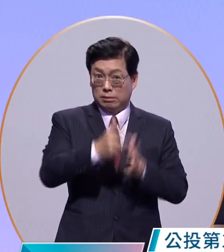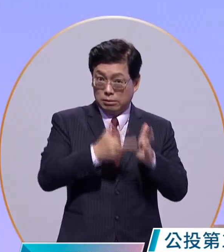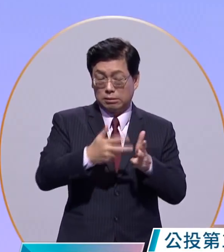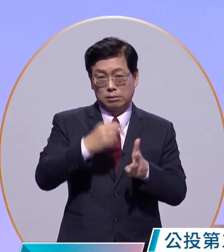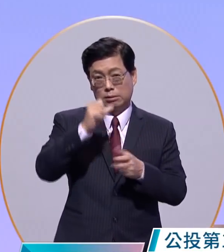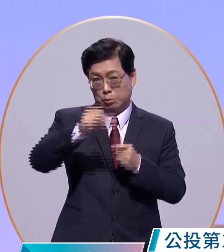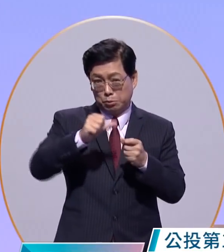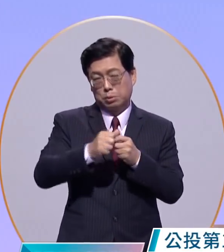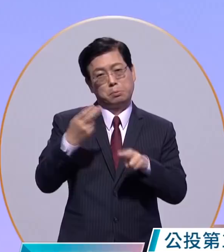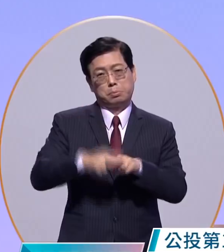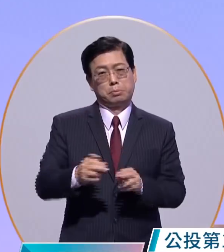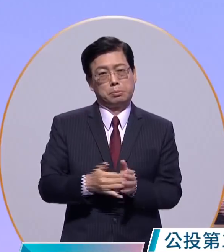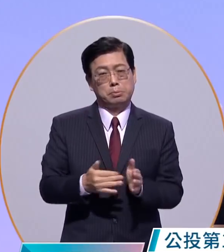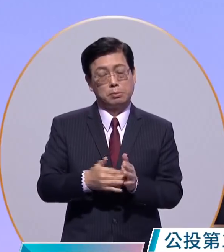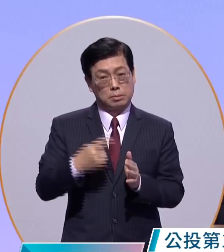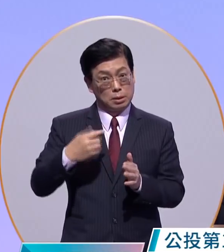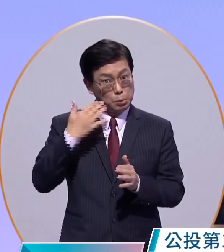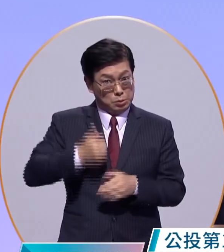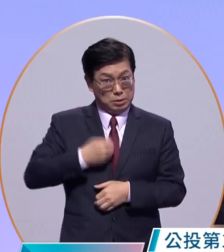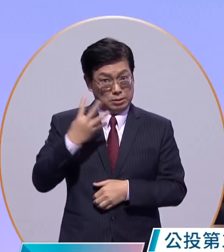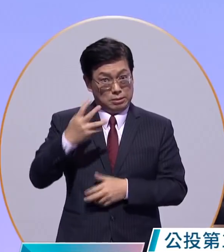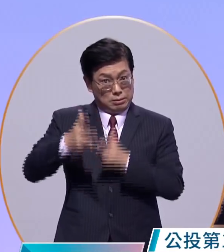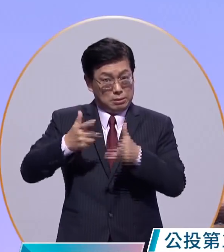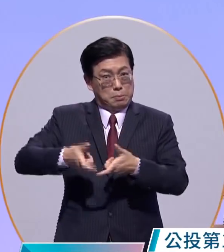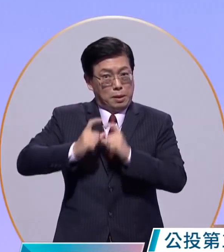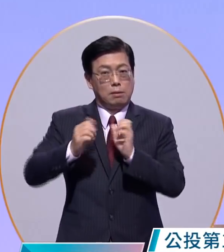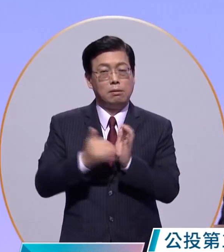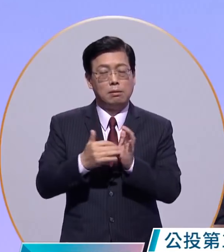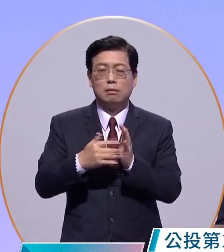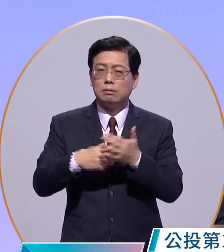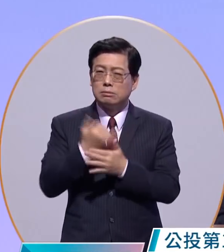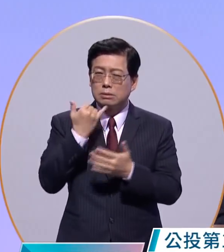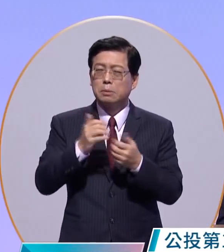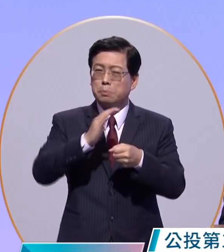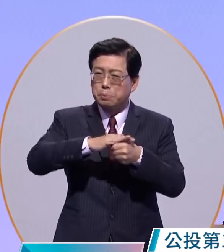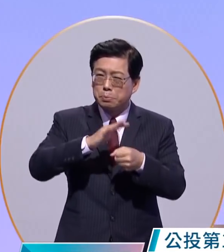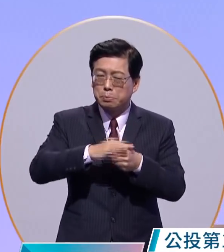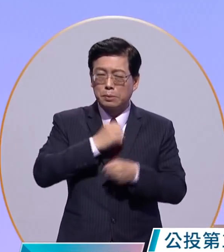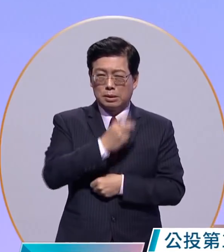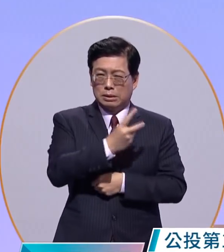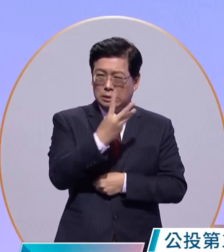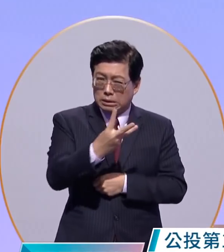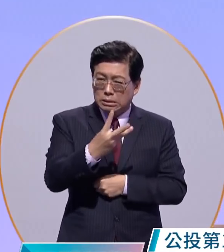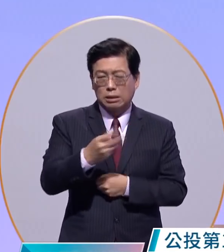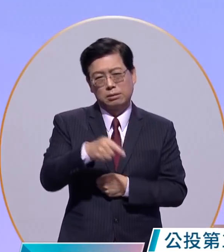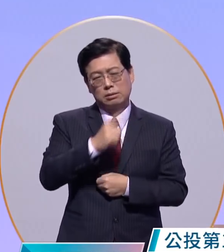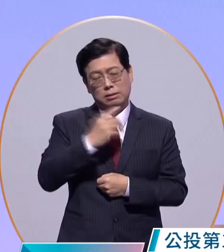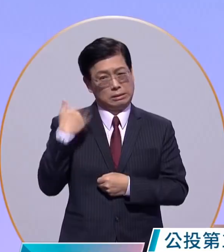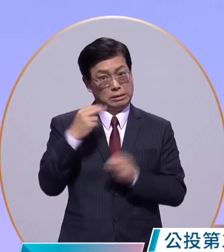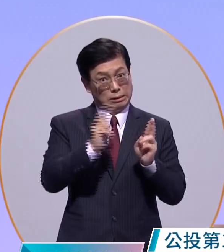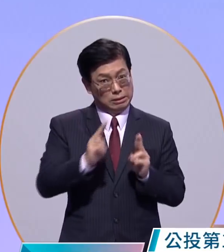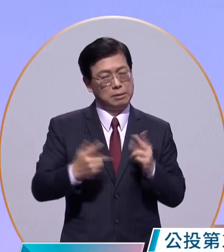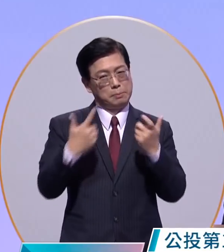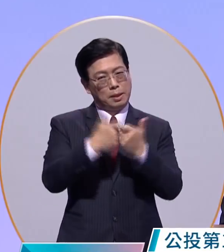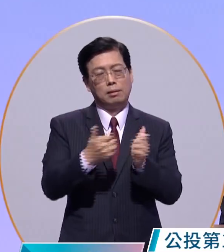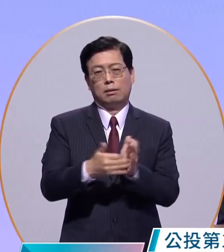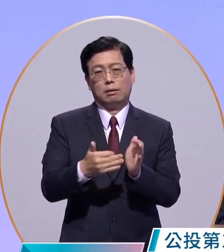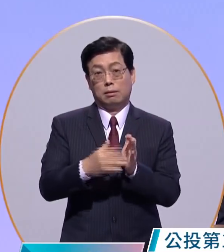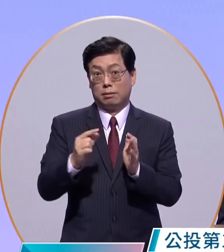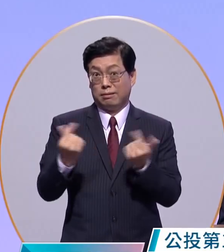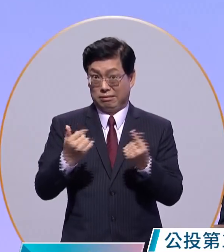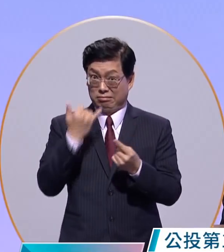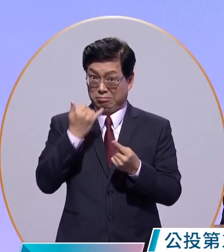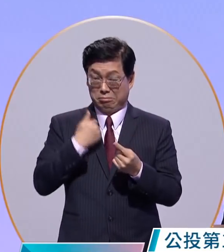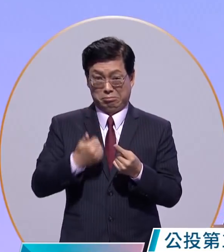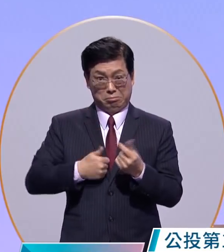5年就要直接除役了。所以就算核四开起来，它也只能够弥补核二核三的这个发电量而已，根本不像他说的